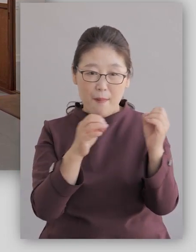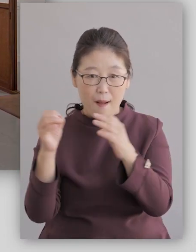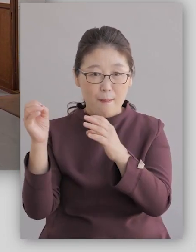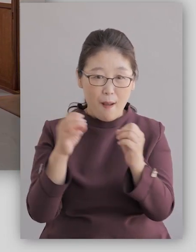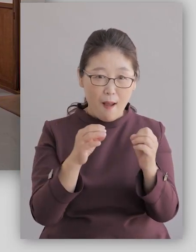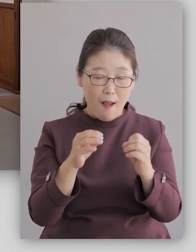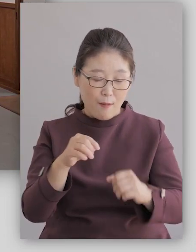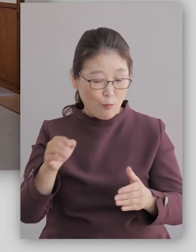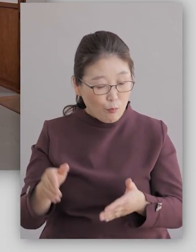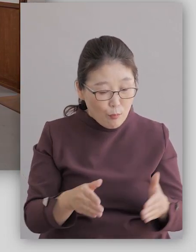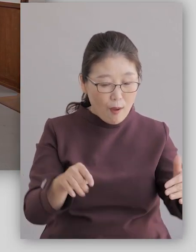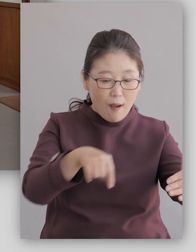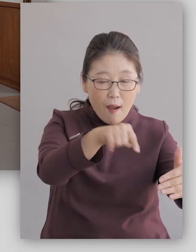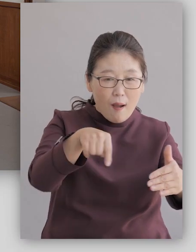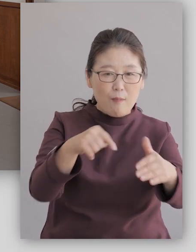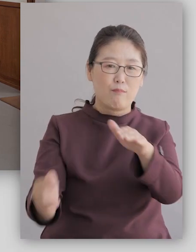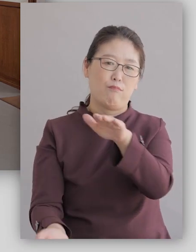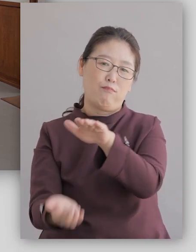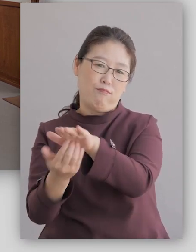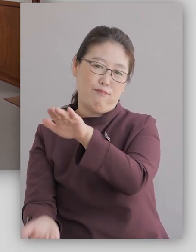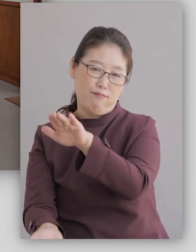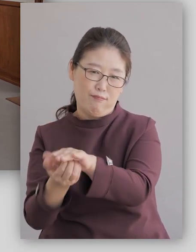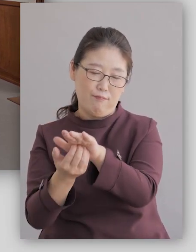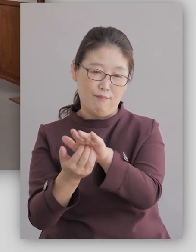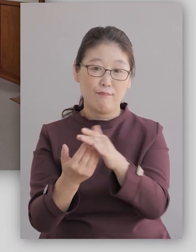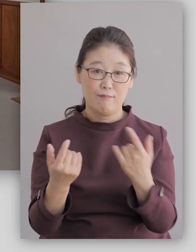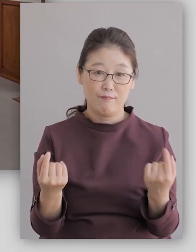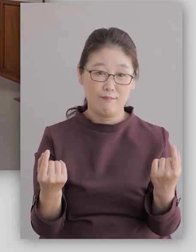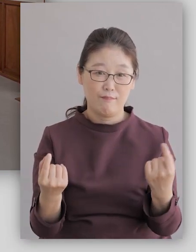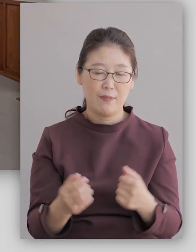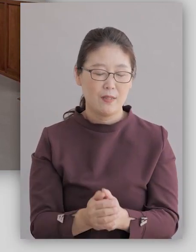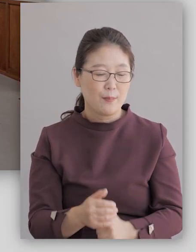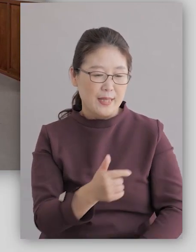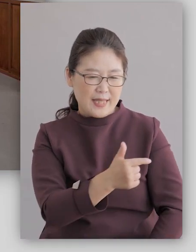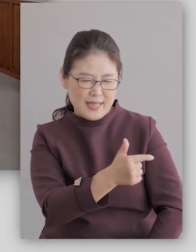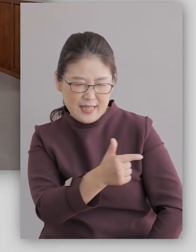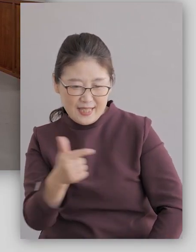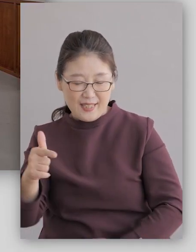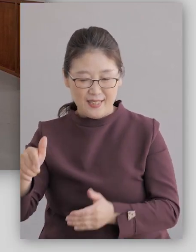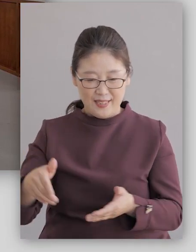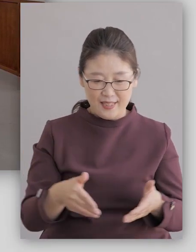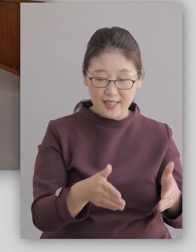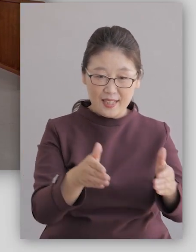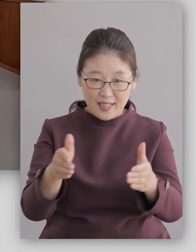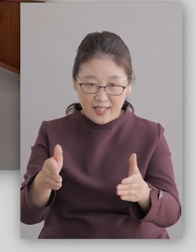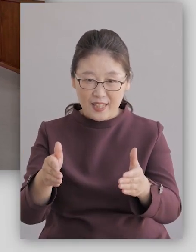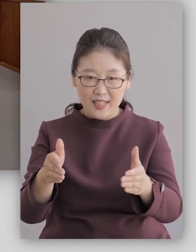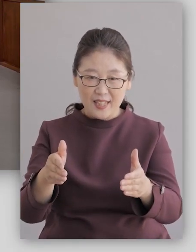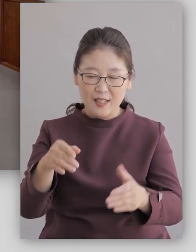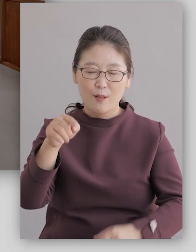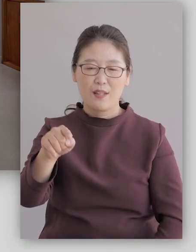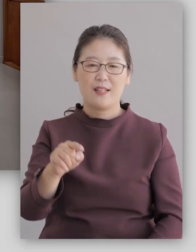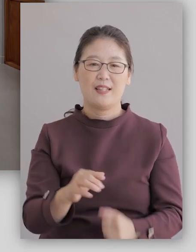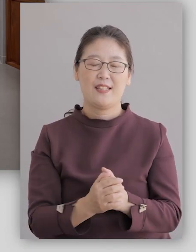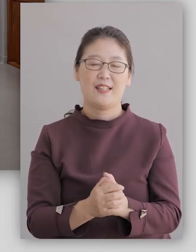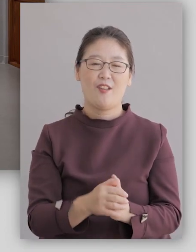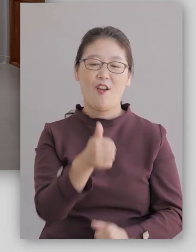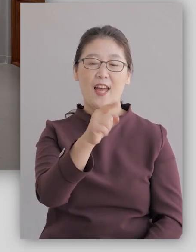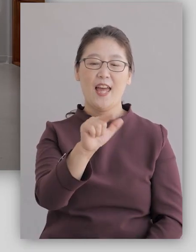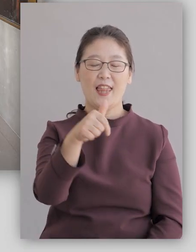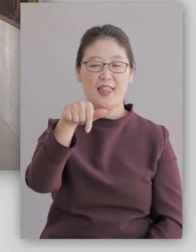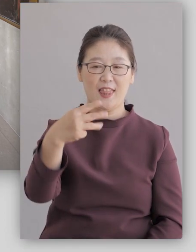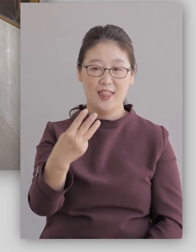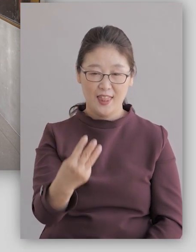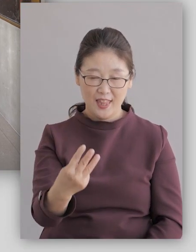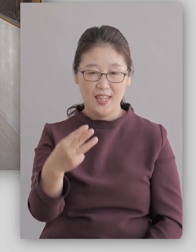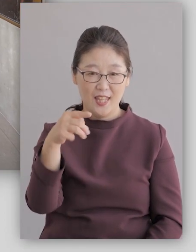것을 이루어냈습니다. 그래서 큰 길, 어떤 길의 정점이라는 의미에서 한길이라는 키워드를